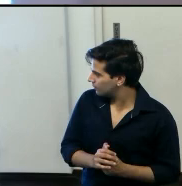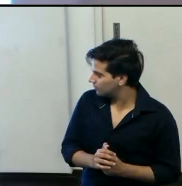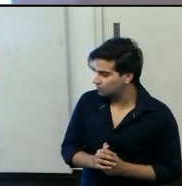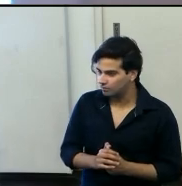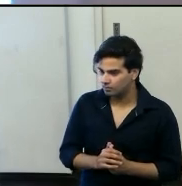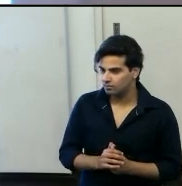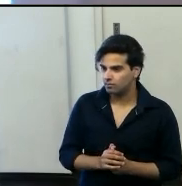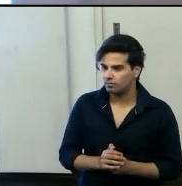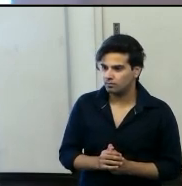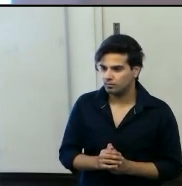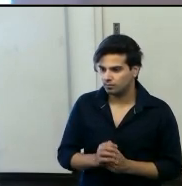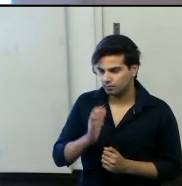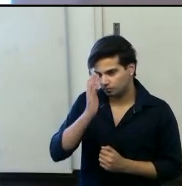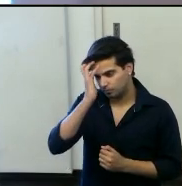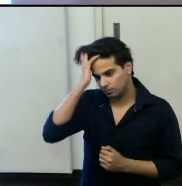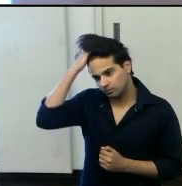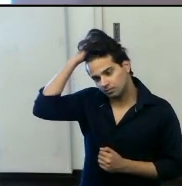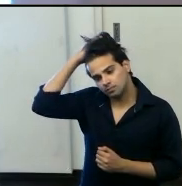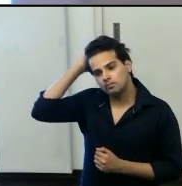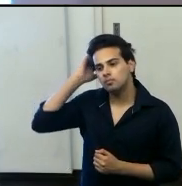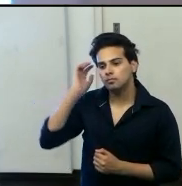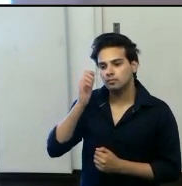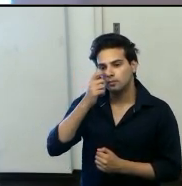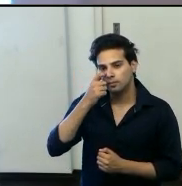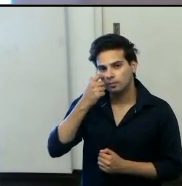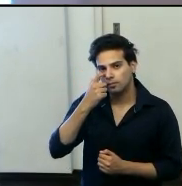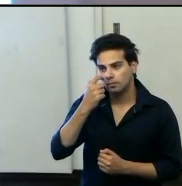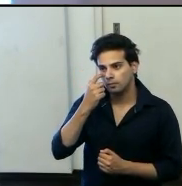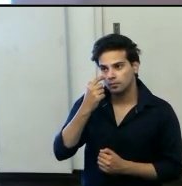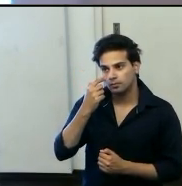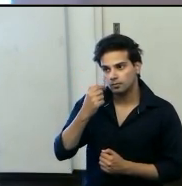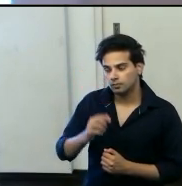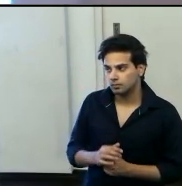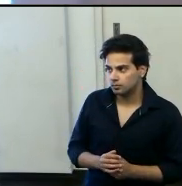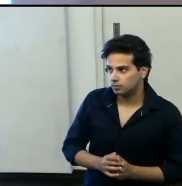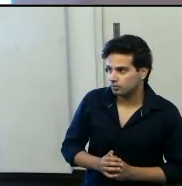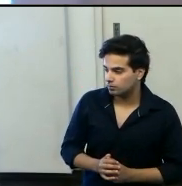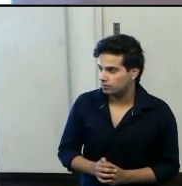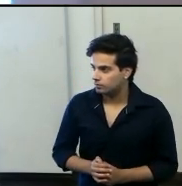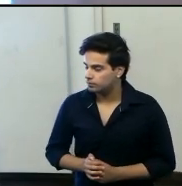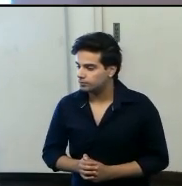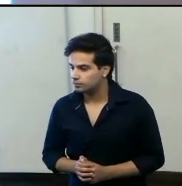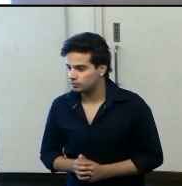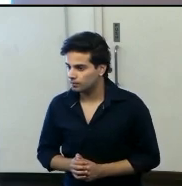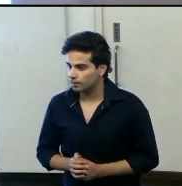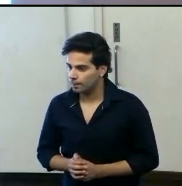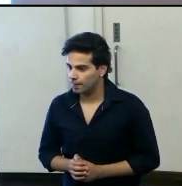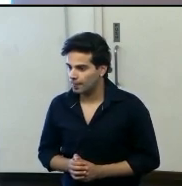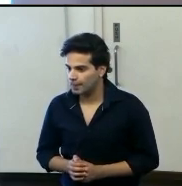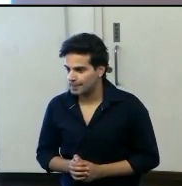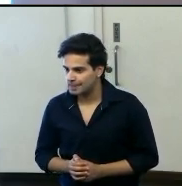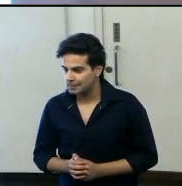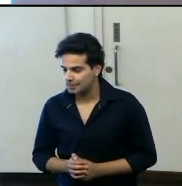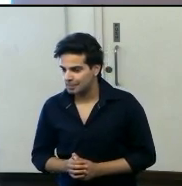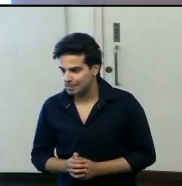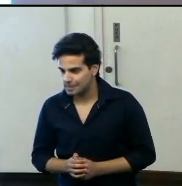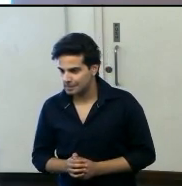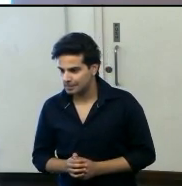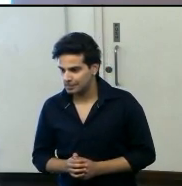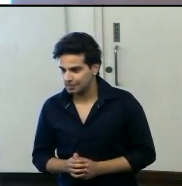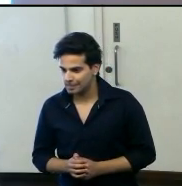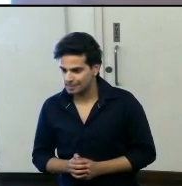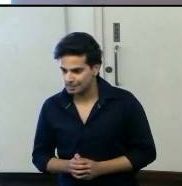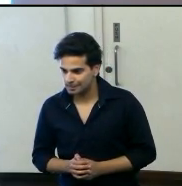ಯಾರಿಕೆ ನಿನ್ನಂತೆ ಕಂಡವಳು ನೀನಲ್ಲದವಳು. ಅವಳು ಕಾಲು ಕುಣಿದೇ ಇತ್ತು ಅವನು ನಾನಿದ್ದೆ